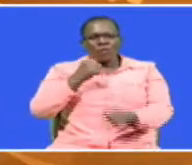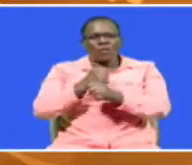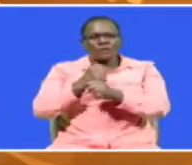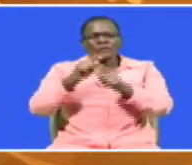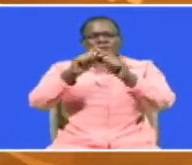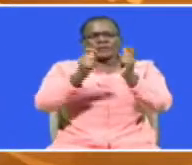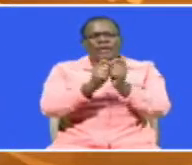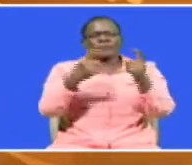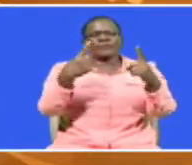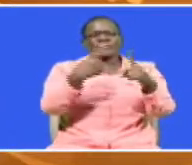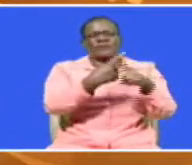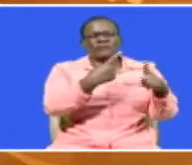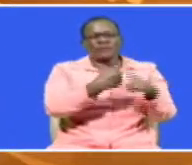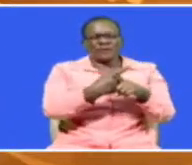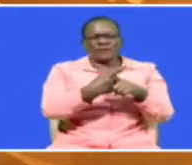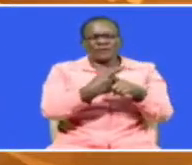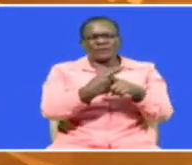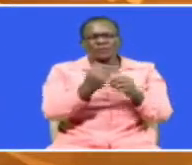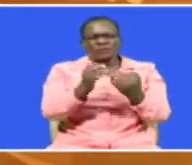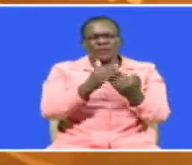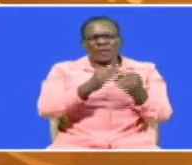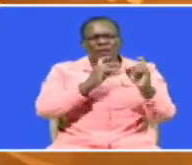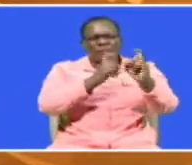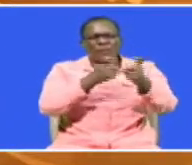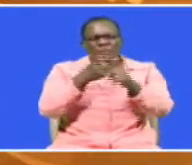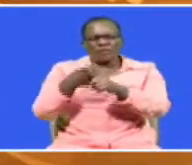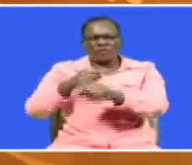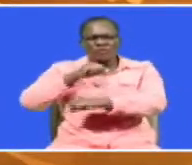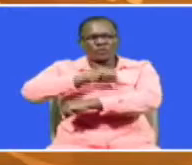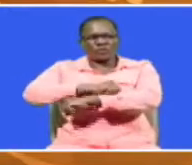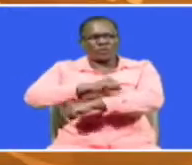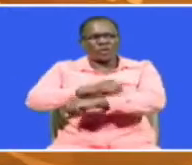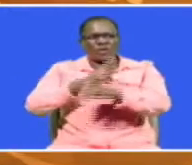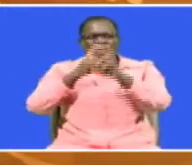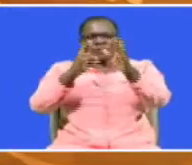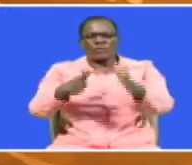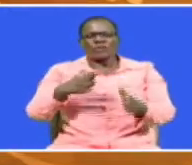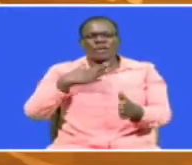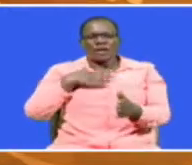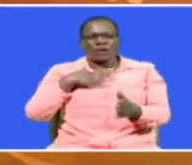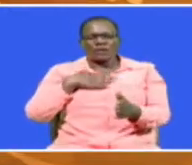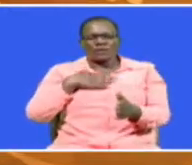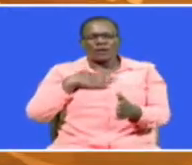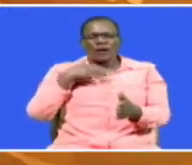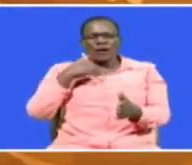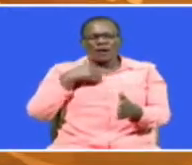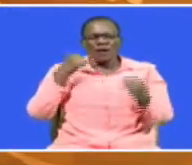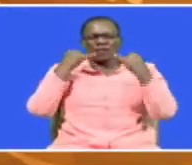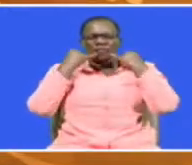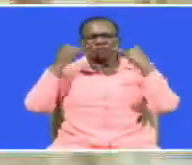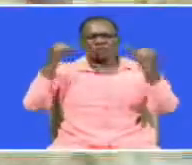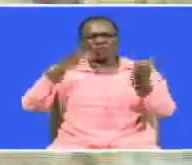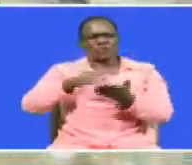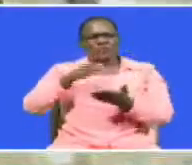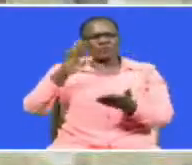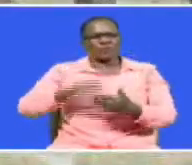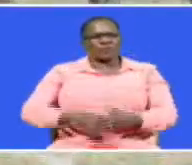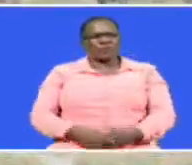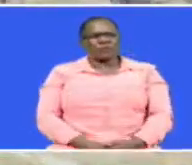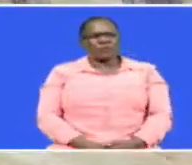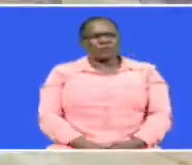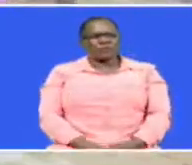vilabu tofauti vya michezo ili kukuza talanta kutoka shule hiyo. Mwanahabari wetu Davis Mberia na taarifa zaidi.